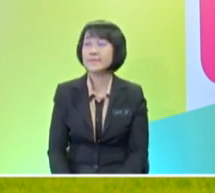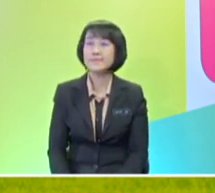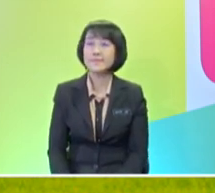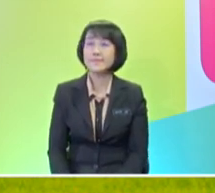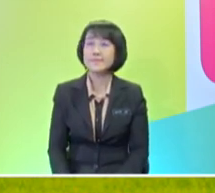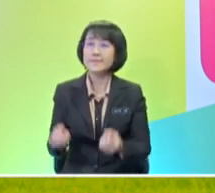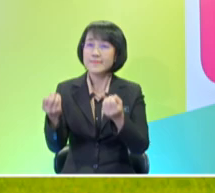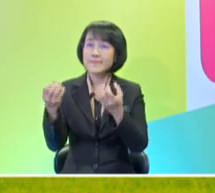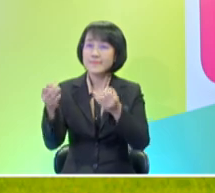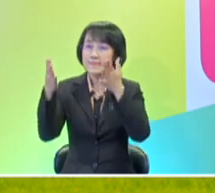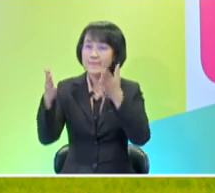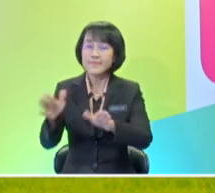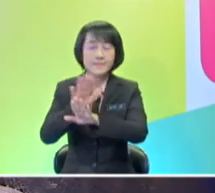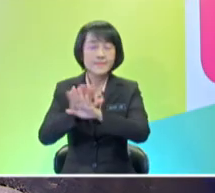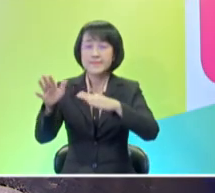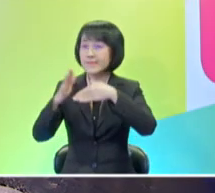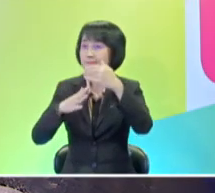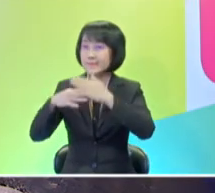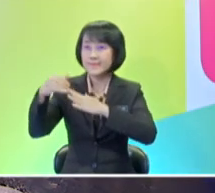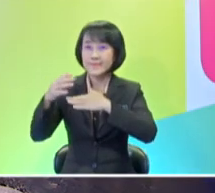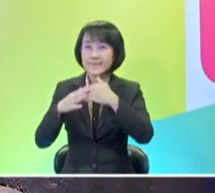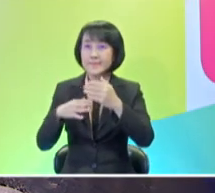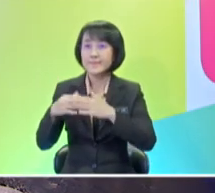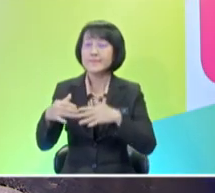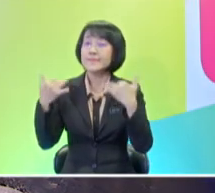jadi kita turunlah dari anjing